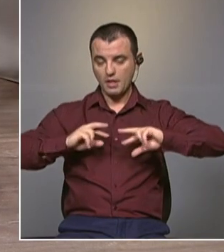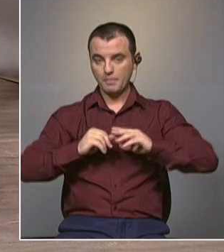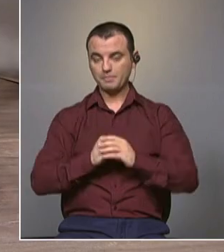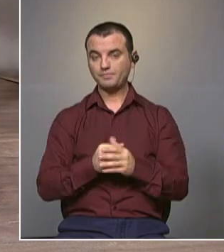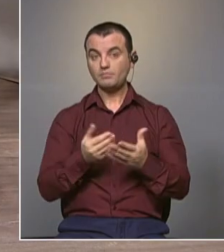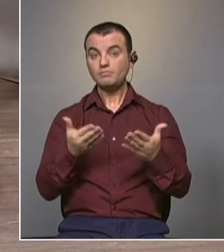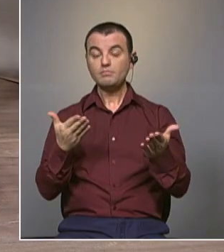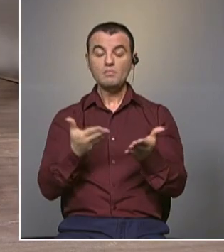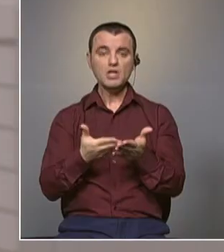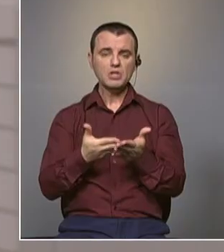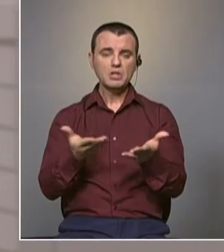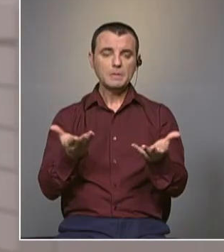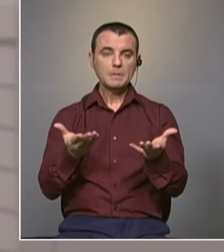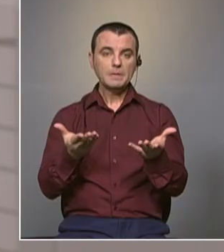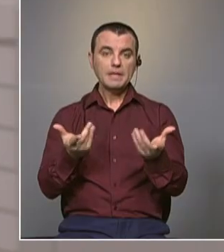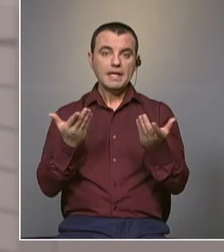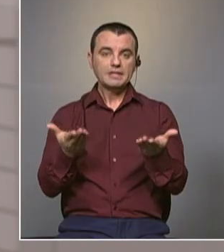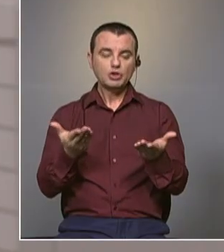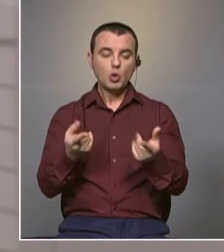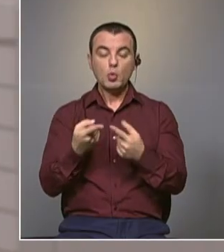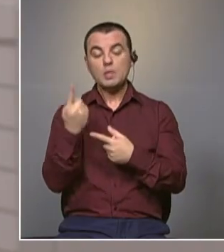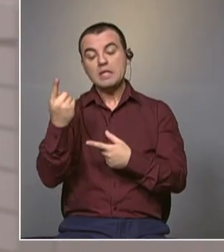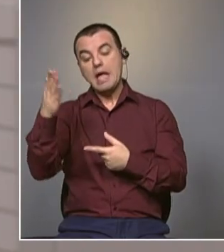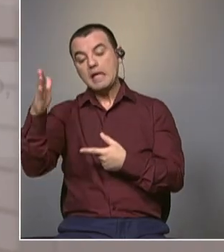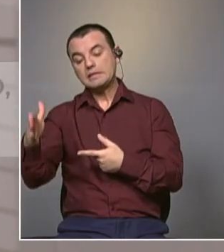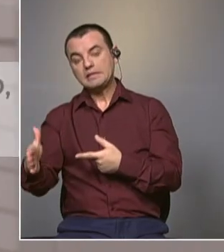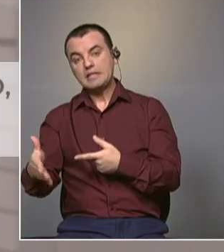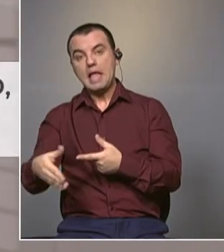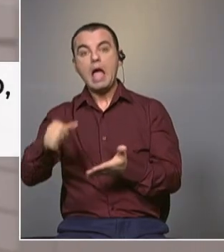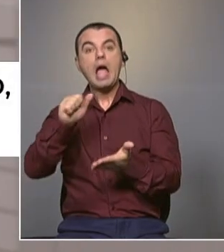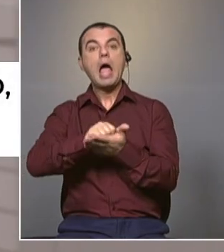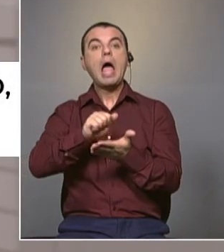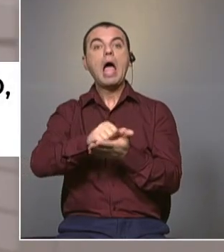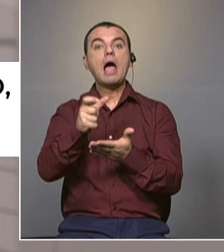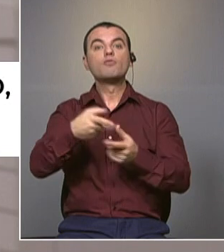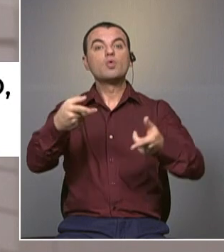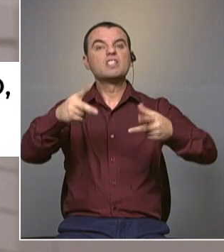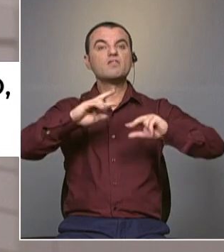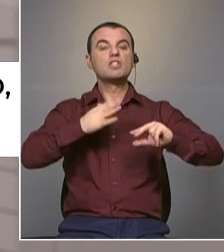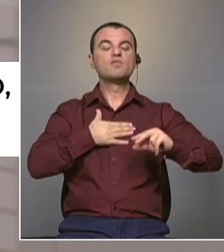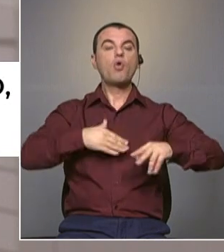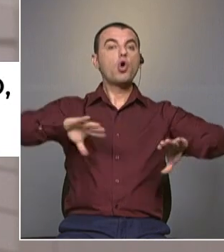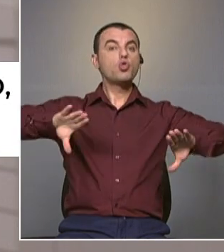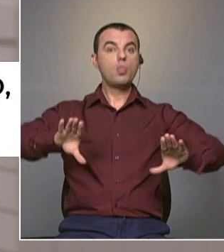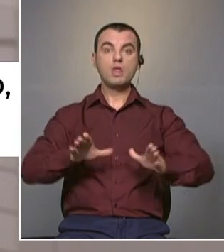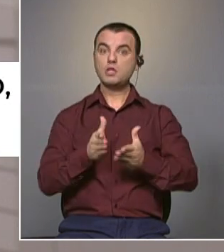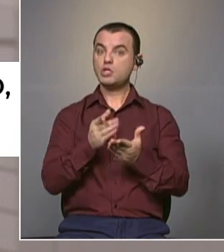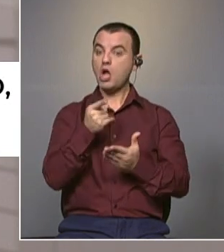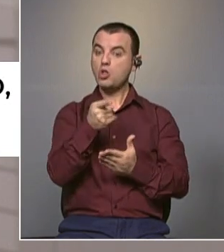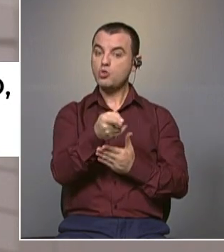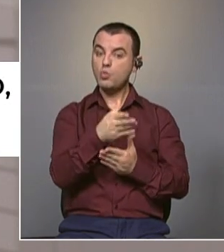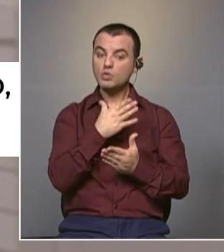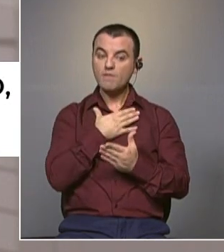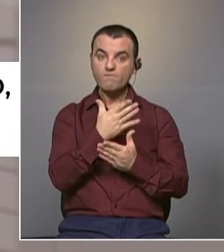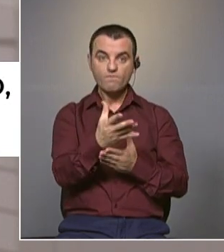Защото от една страна автора се завръща при своето начало, Тук присъстват